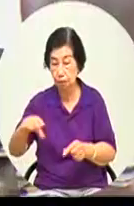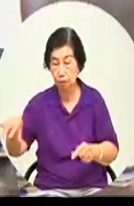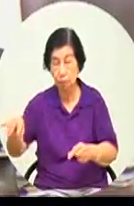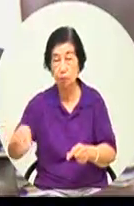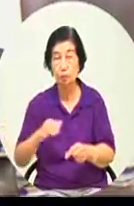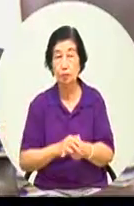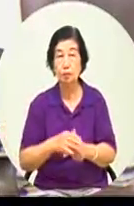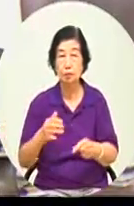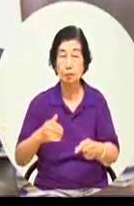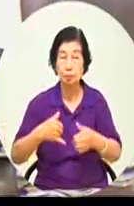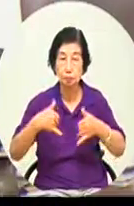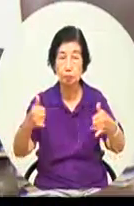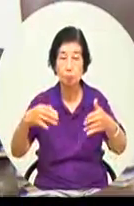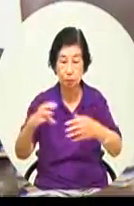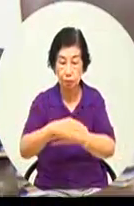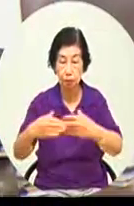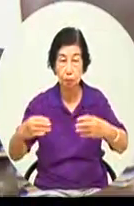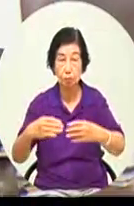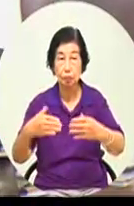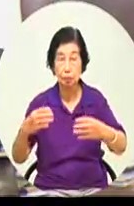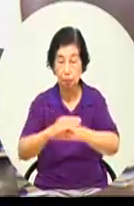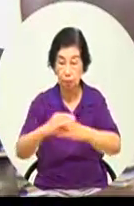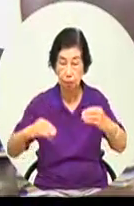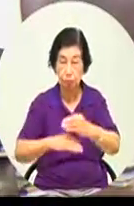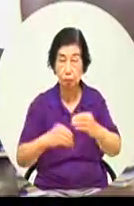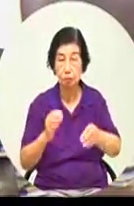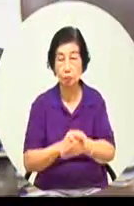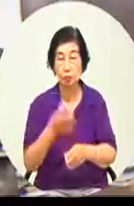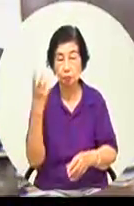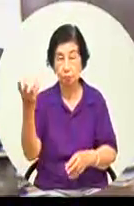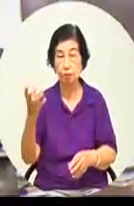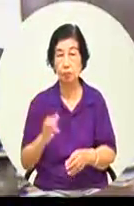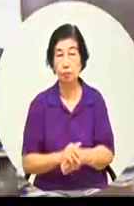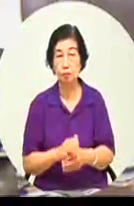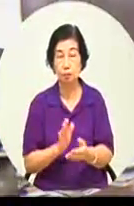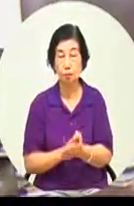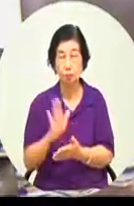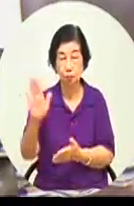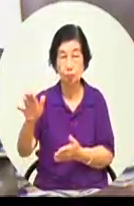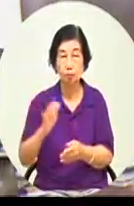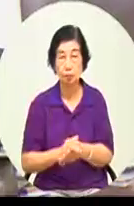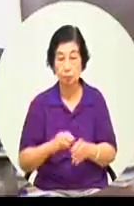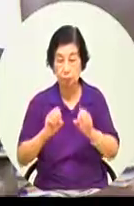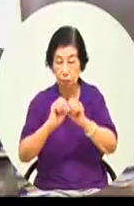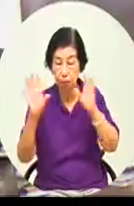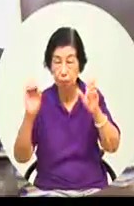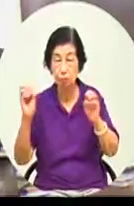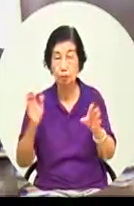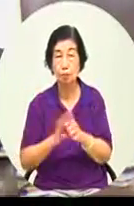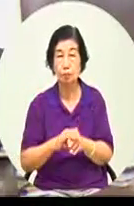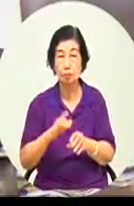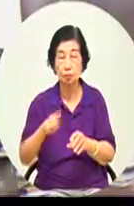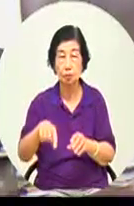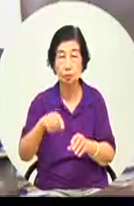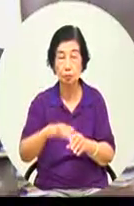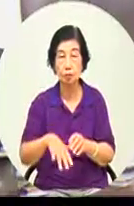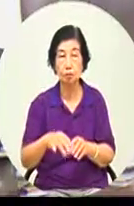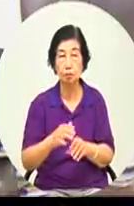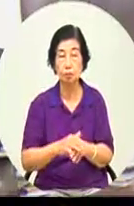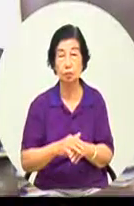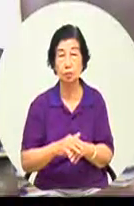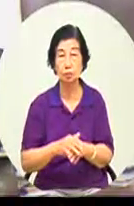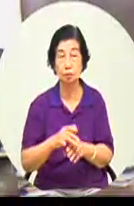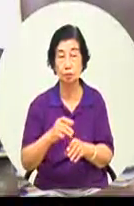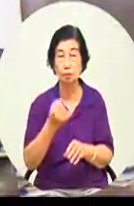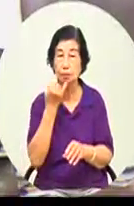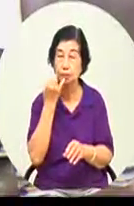那所以我也希望说未来哈，我们在宣导的部分哦，能够做得足够一点，包括民众的，因为很